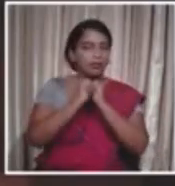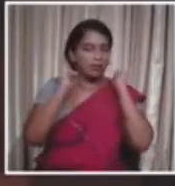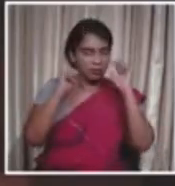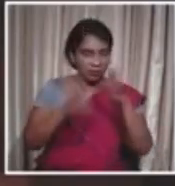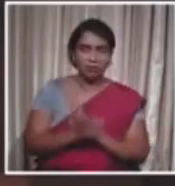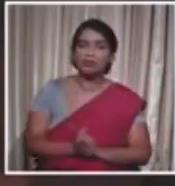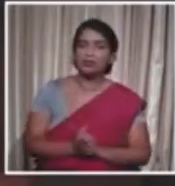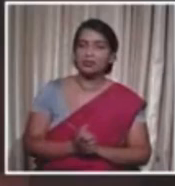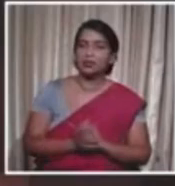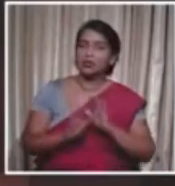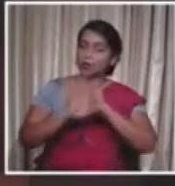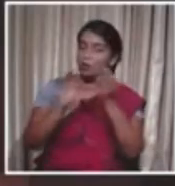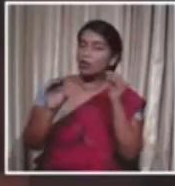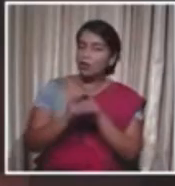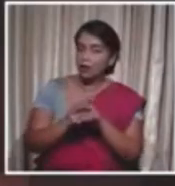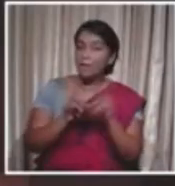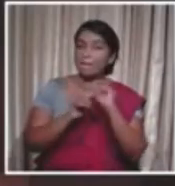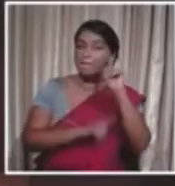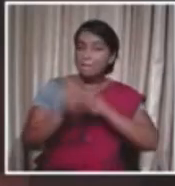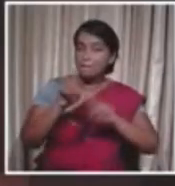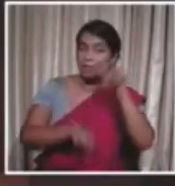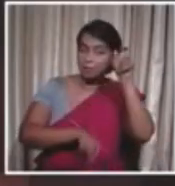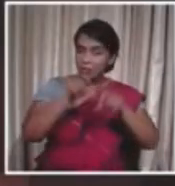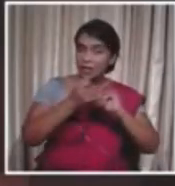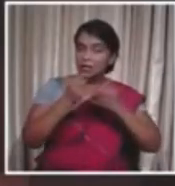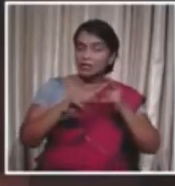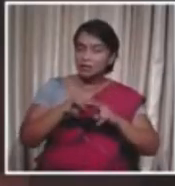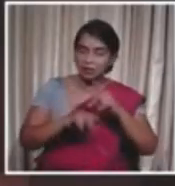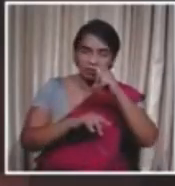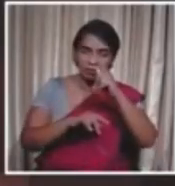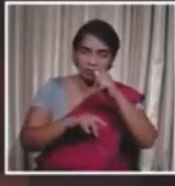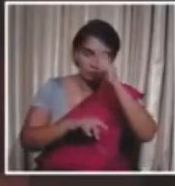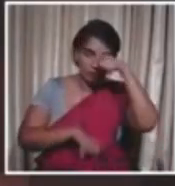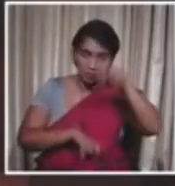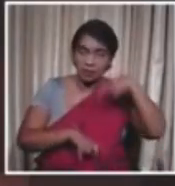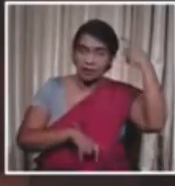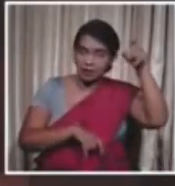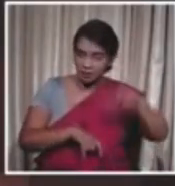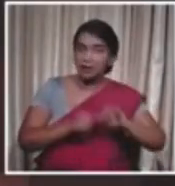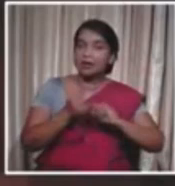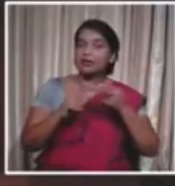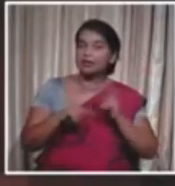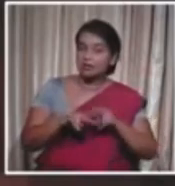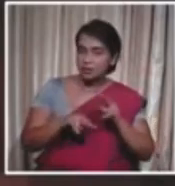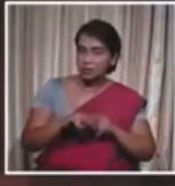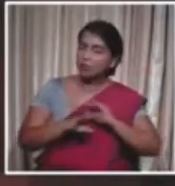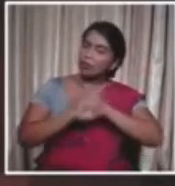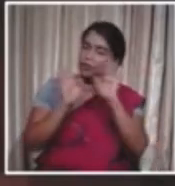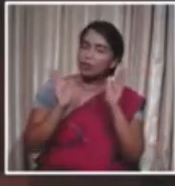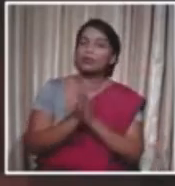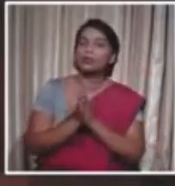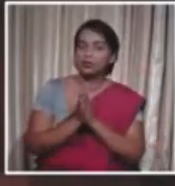වුණා ඒට දායක වුණු මේ පාර්ලිමේන්තුවේ නිලධාරි මහත්මීන් ඒ කාර්ය මණ්ඩලයේ සියලුම